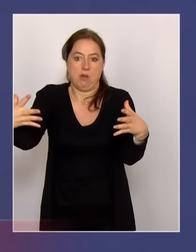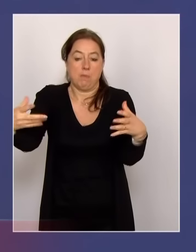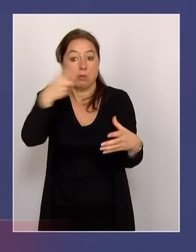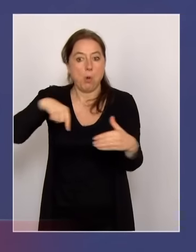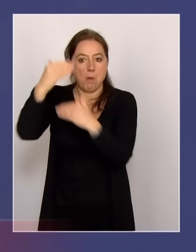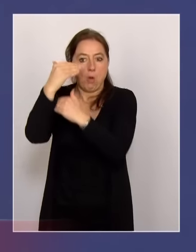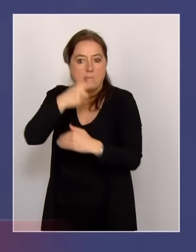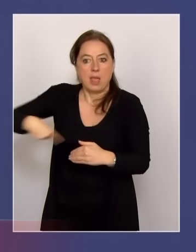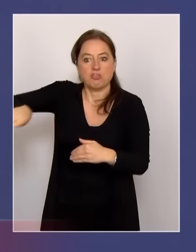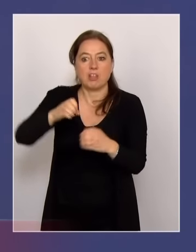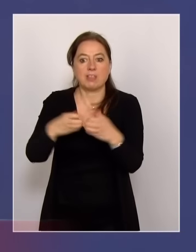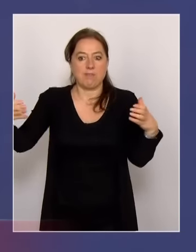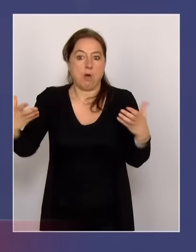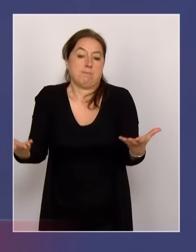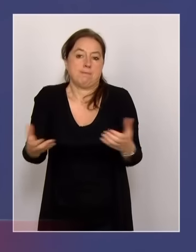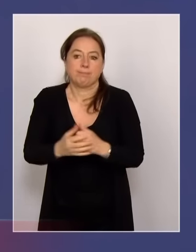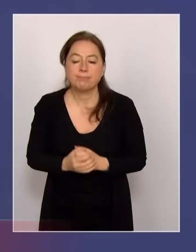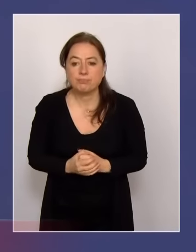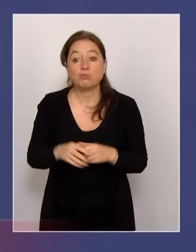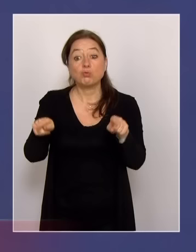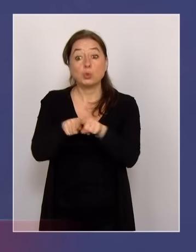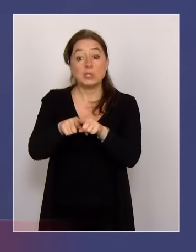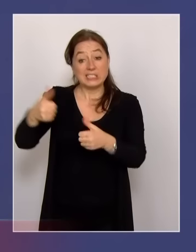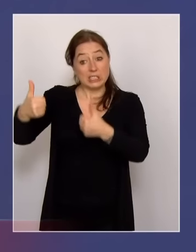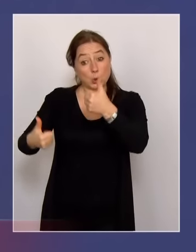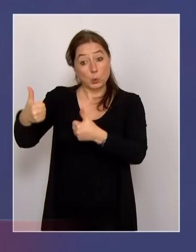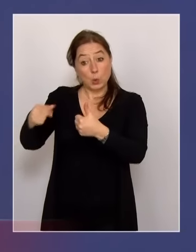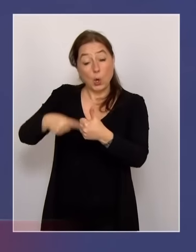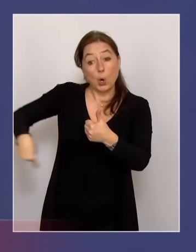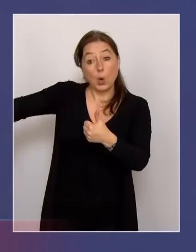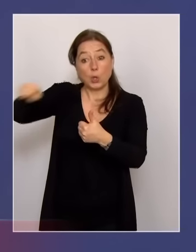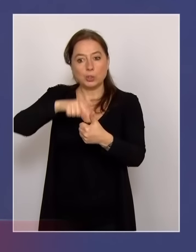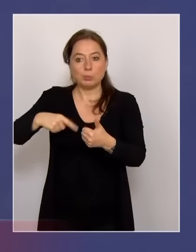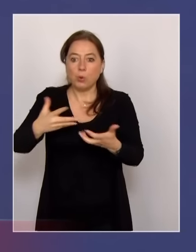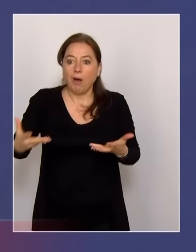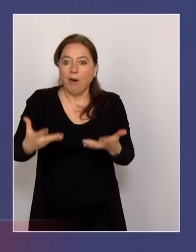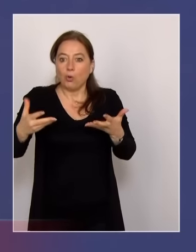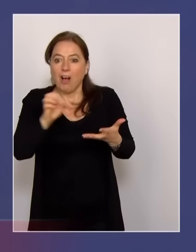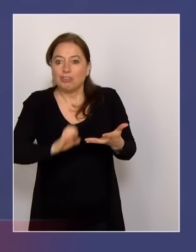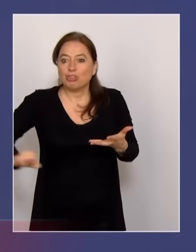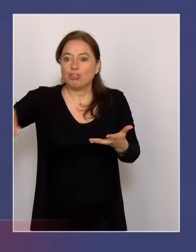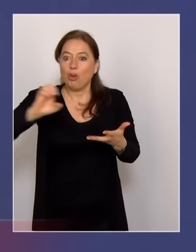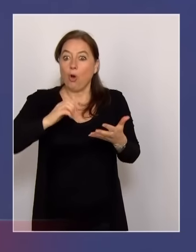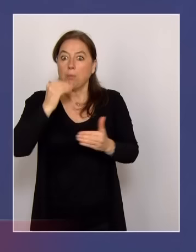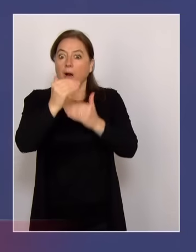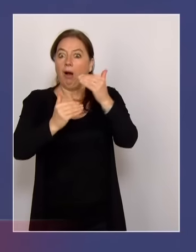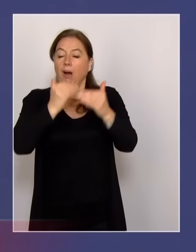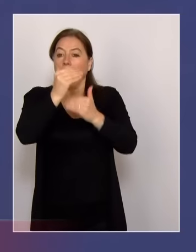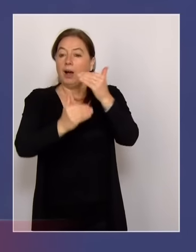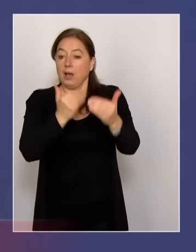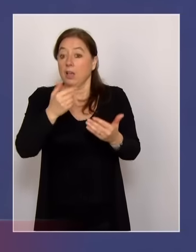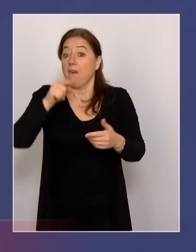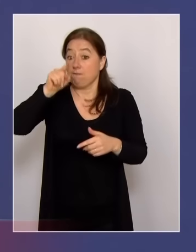Il nous faut aussi assumer l'évolution de notre politique de concurrence pour faire émerger les champions européens et assumer de soutenir